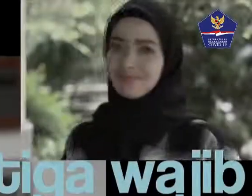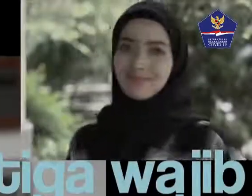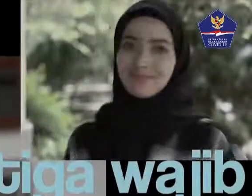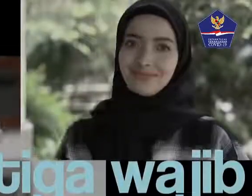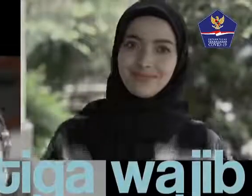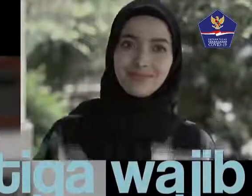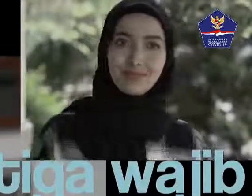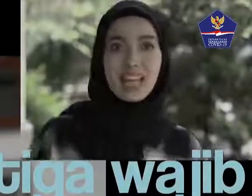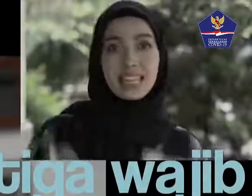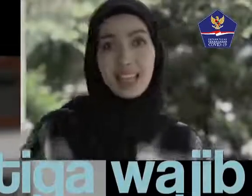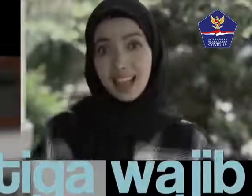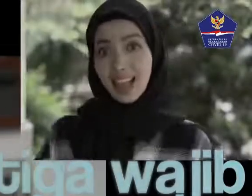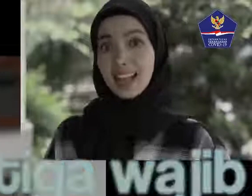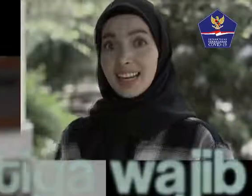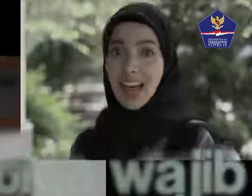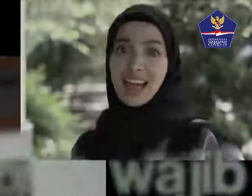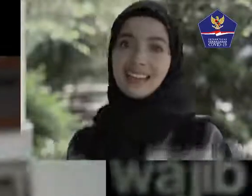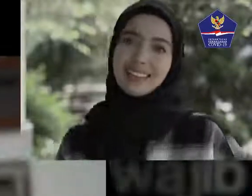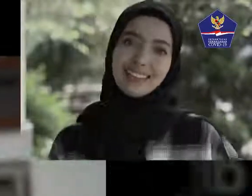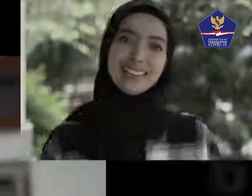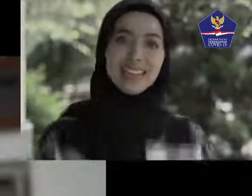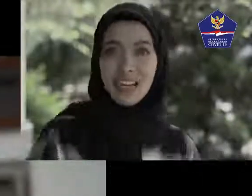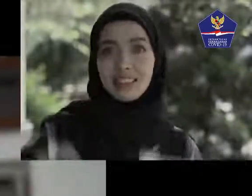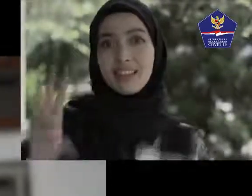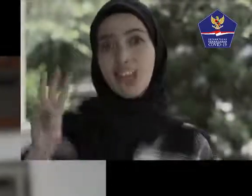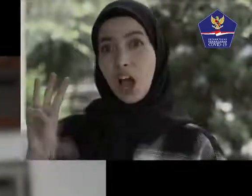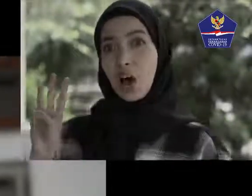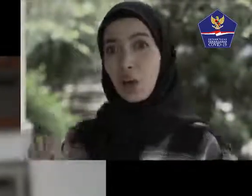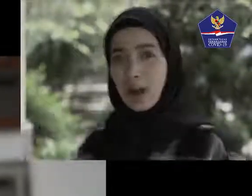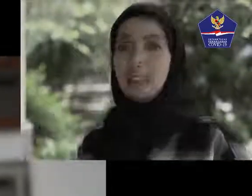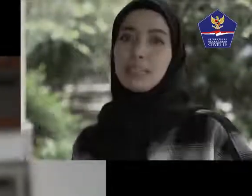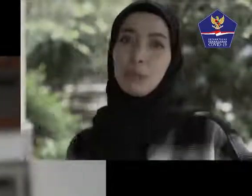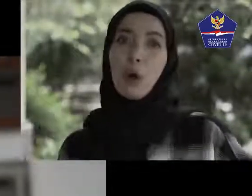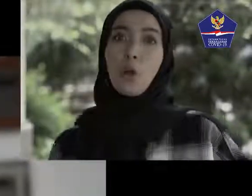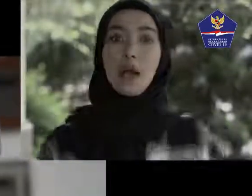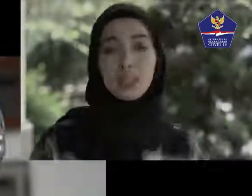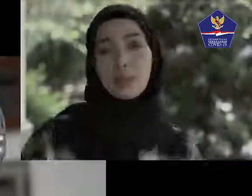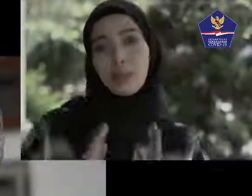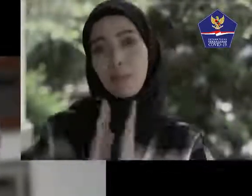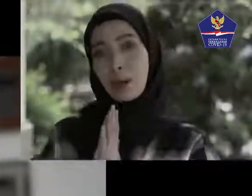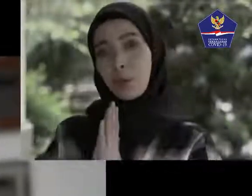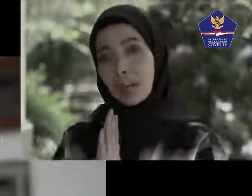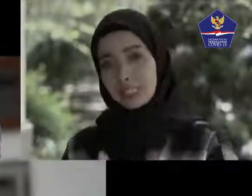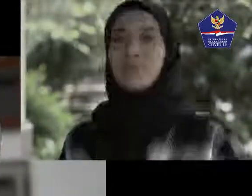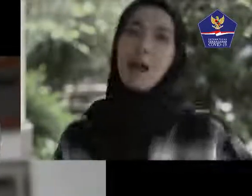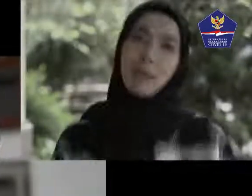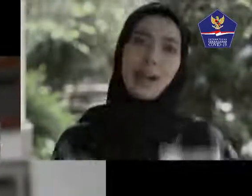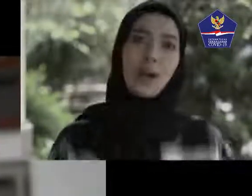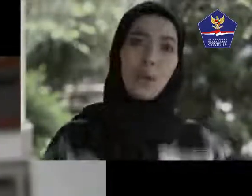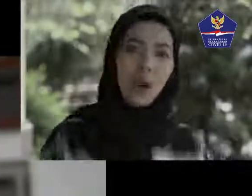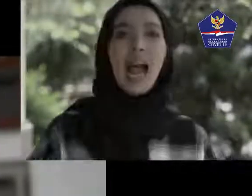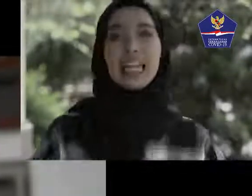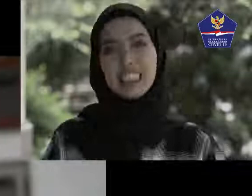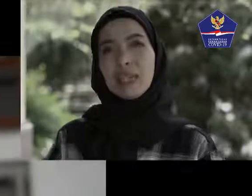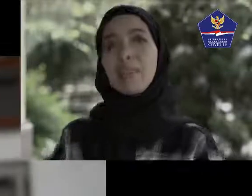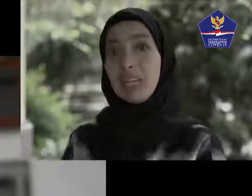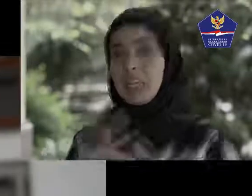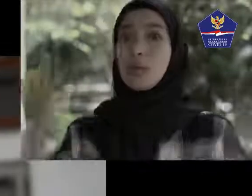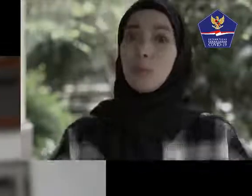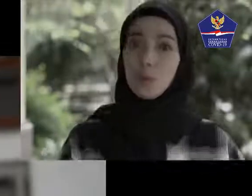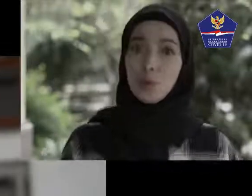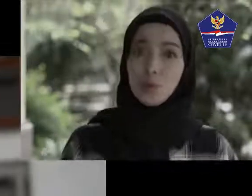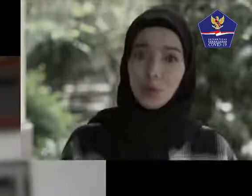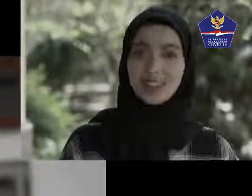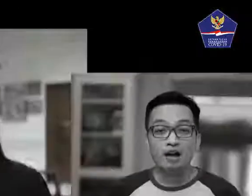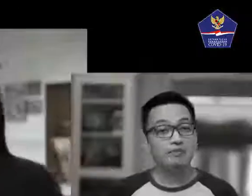sahabat melihat hidung dan 3 wajib wajib Iman wajib amalan